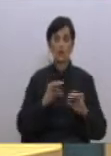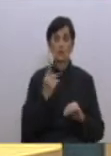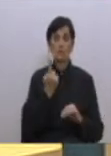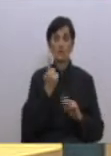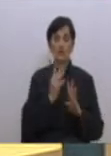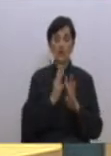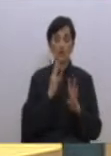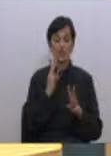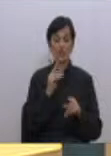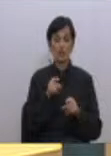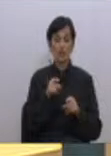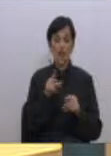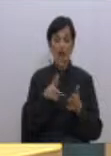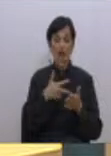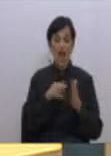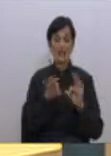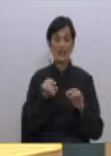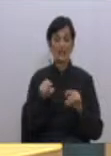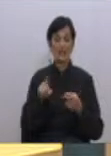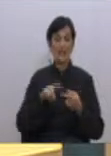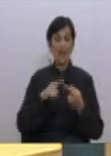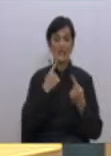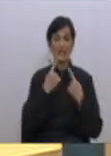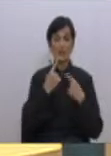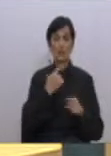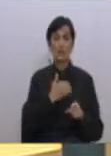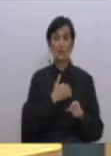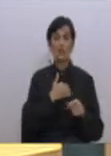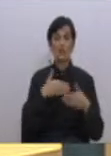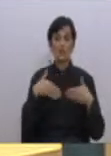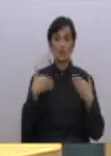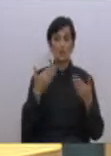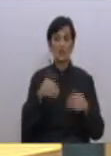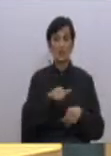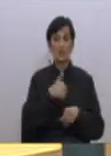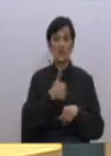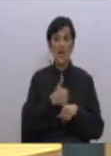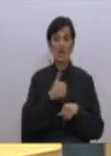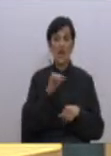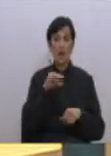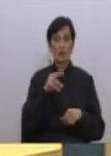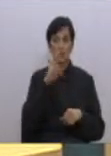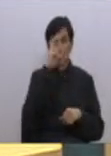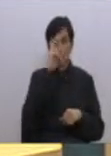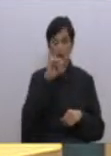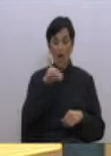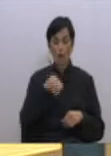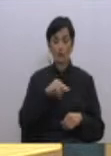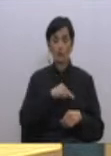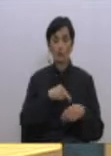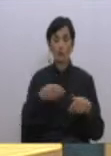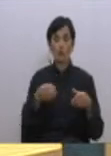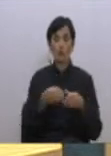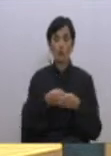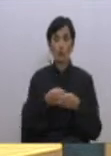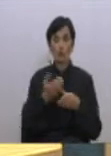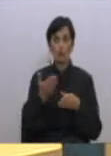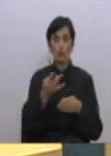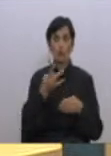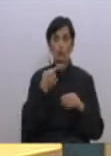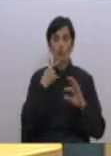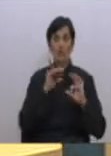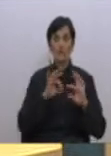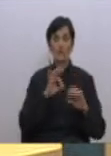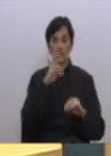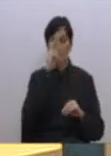რიგში სანამუშველო დანგარიშზე ვისაუბრებ მინდა მივესალმო გენერალურ აუდიტორს და სახელმწიფო აუდიტის სამსახურის გუნდს. უნდა აღინიშნოს,